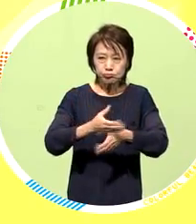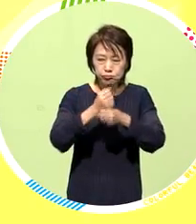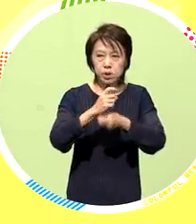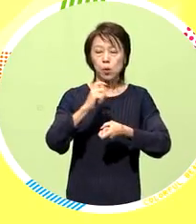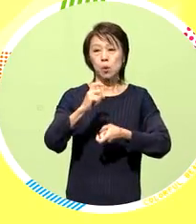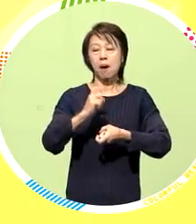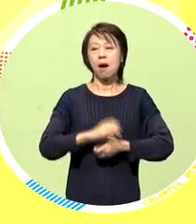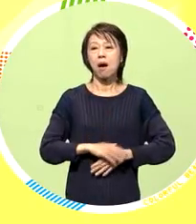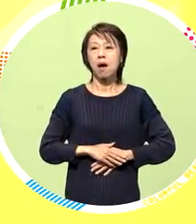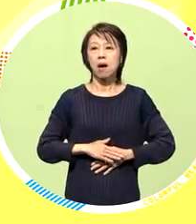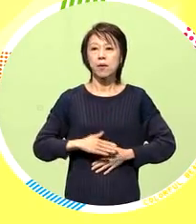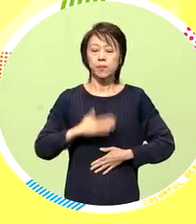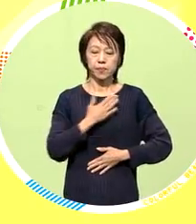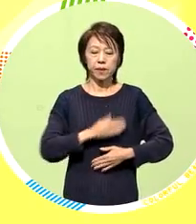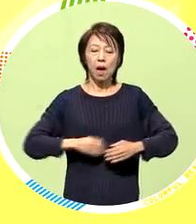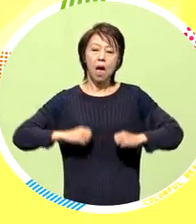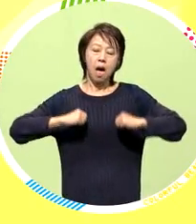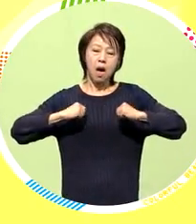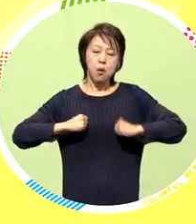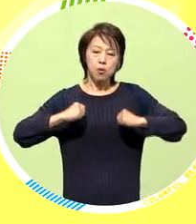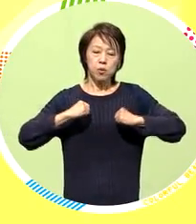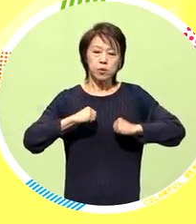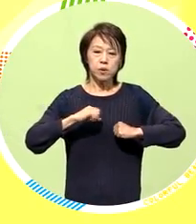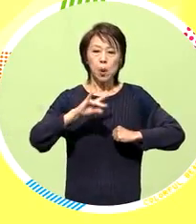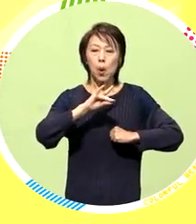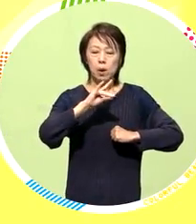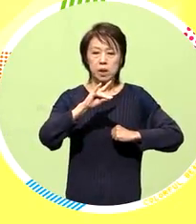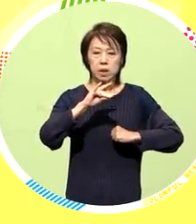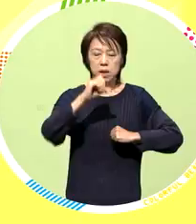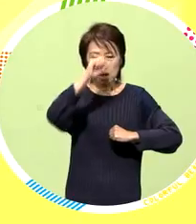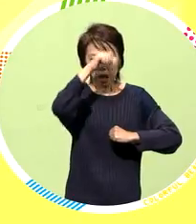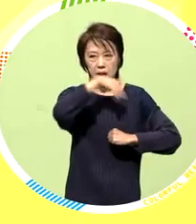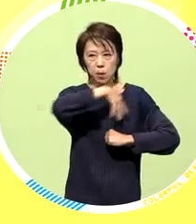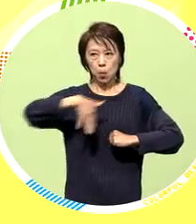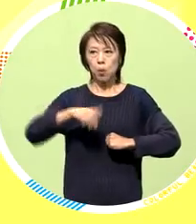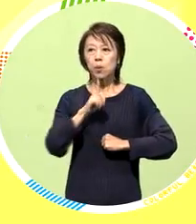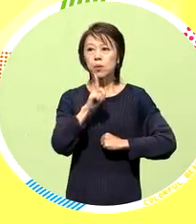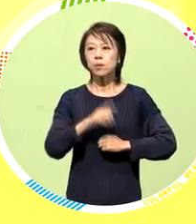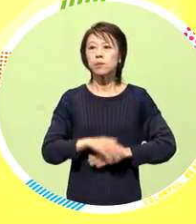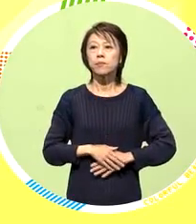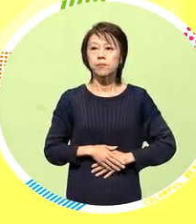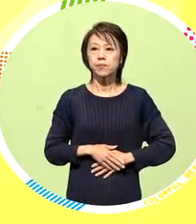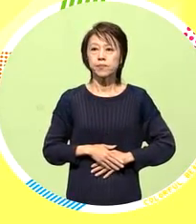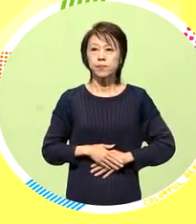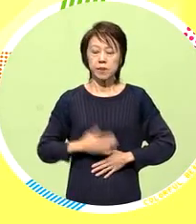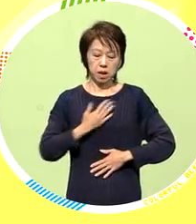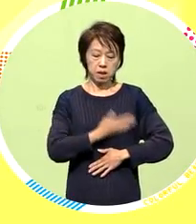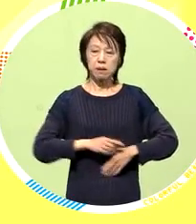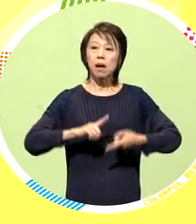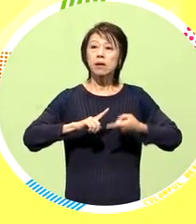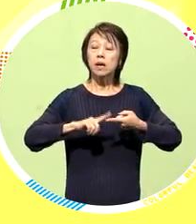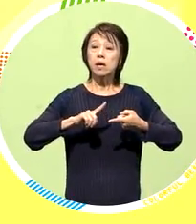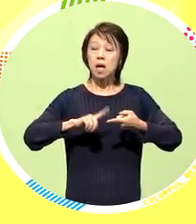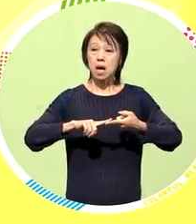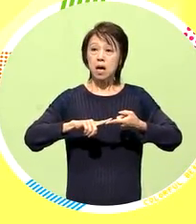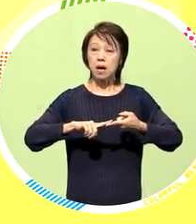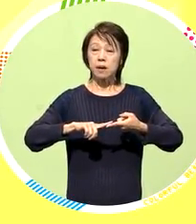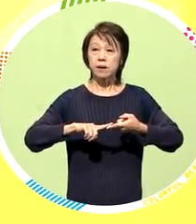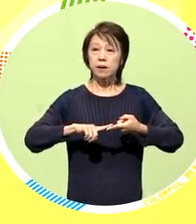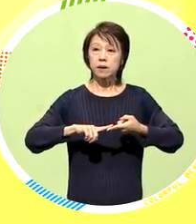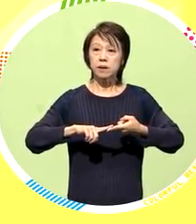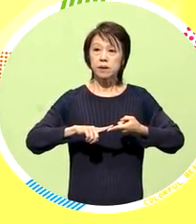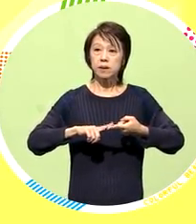で運動器症候群と言いますでこれは進退的な